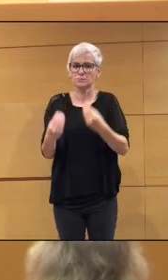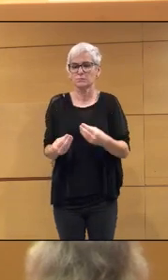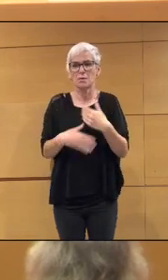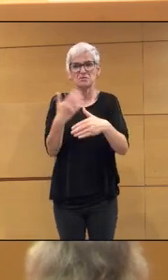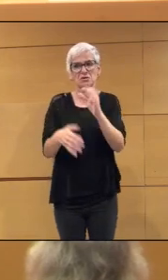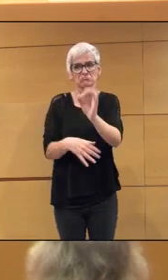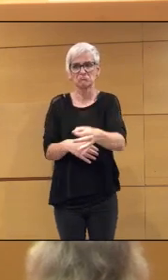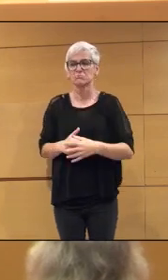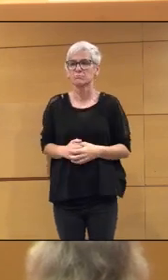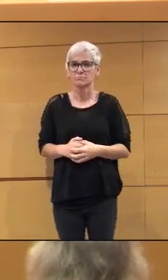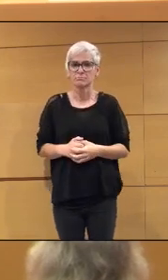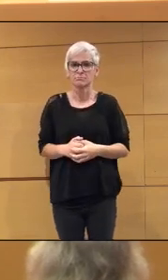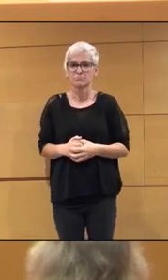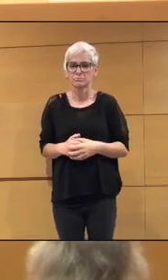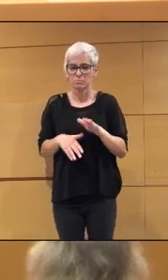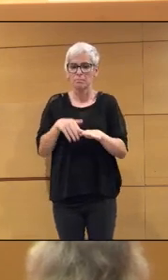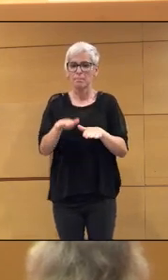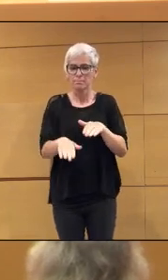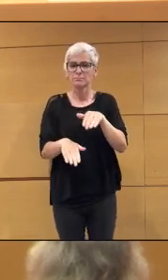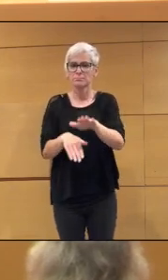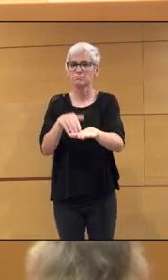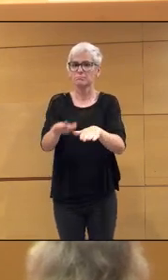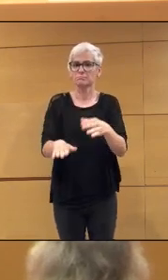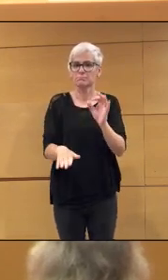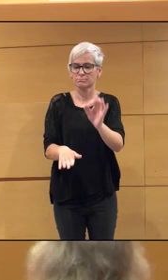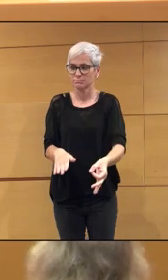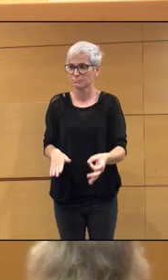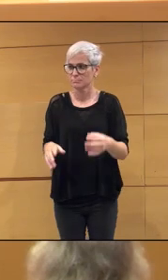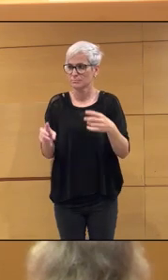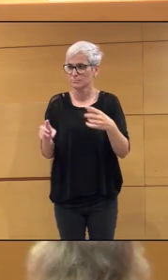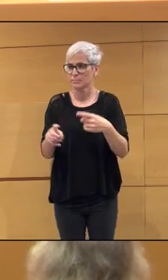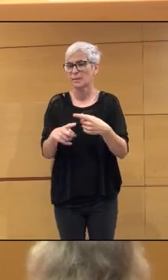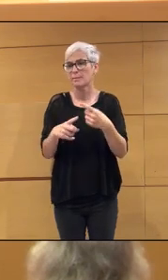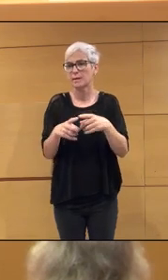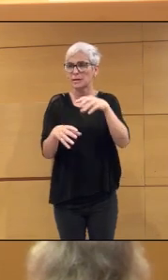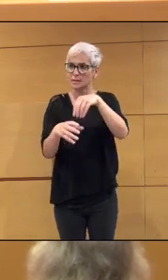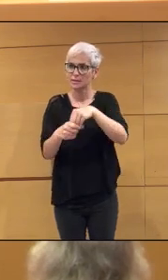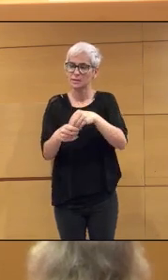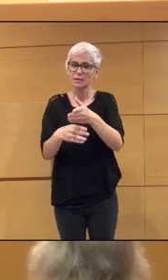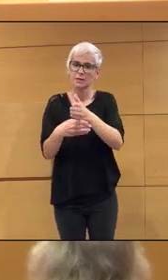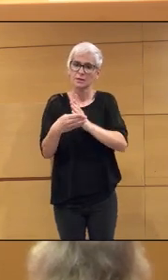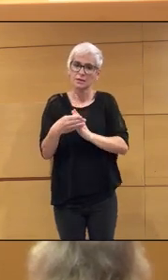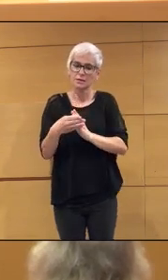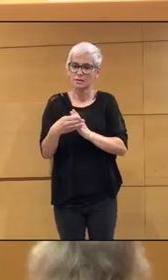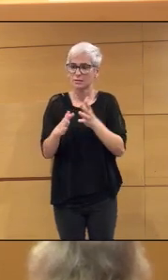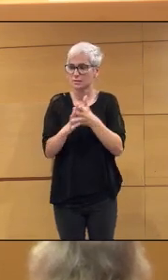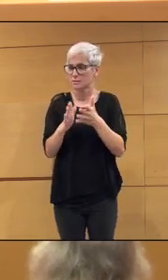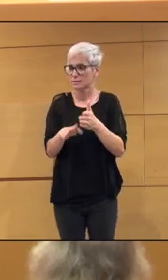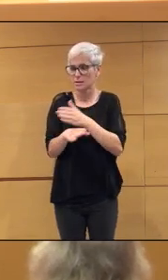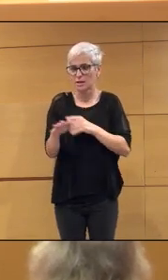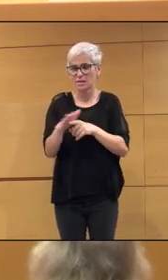avançant, s'estan fent passes progressives. L'accessibilitat forma part ja és una de les prioritats de l'agenda